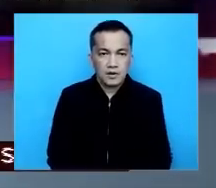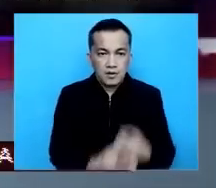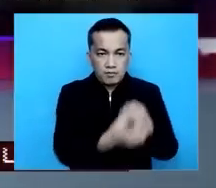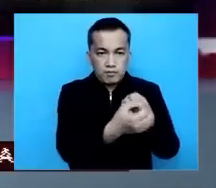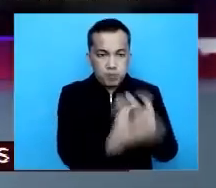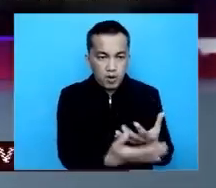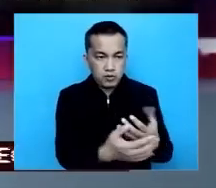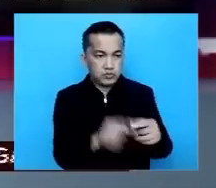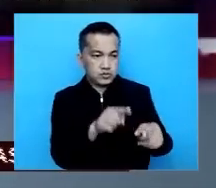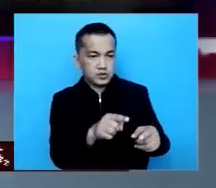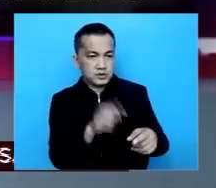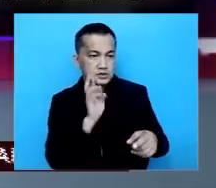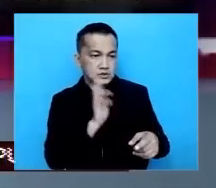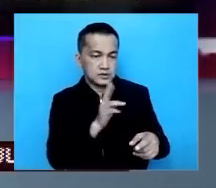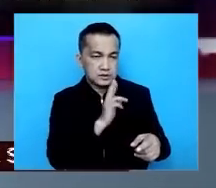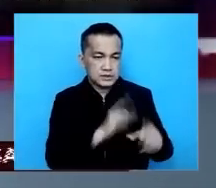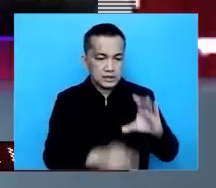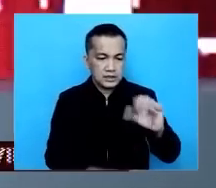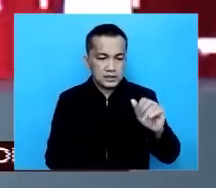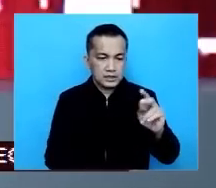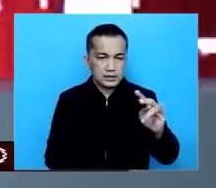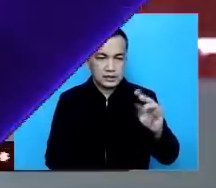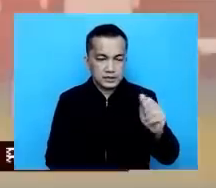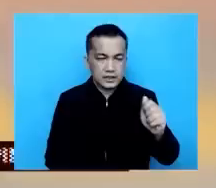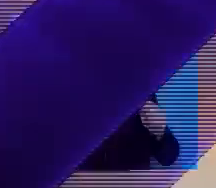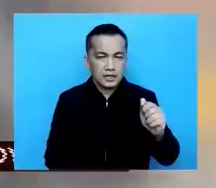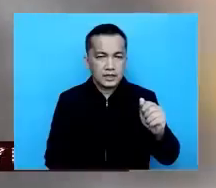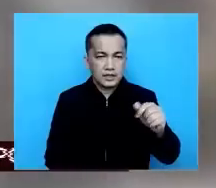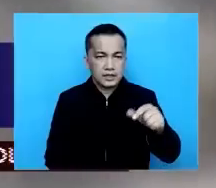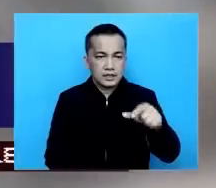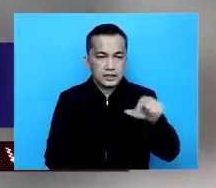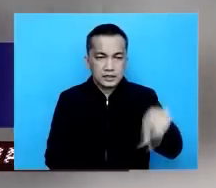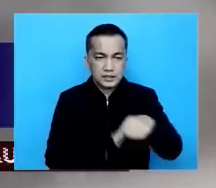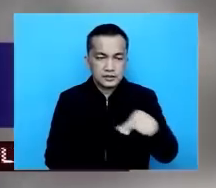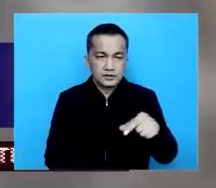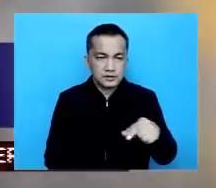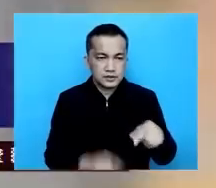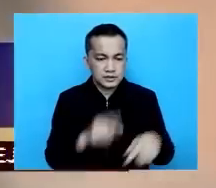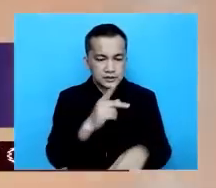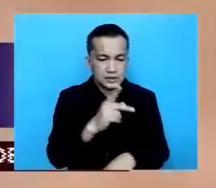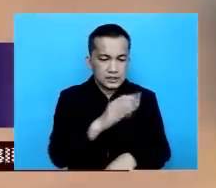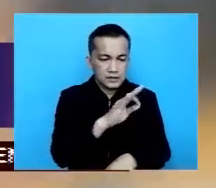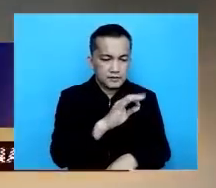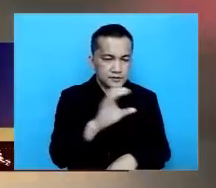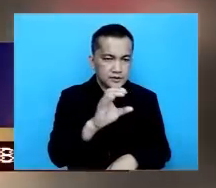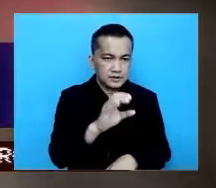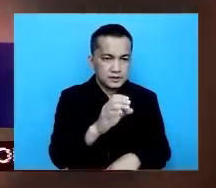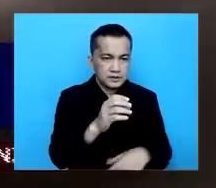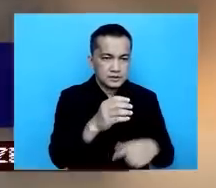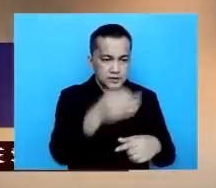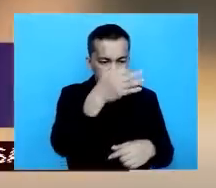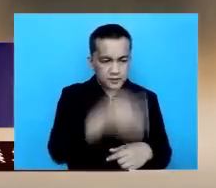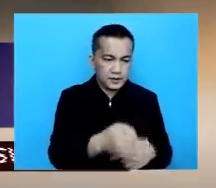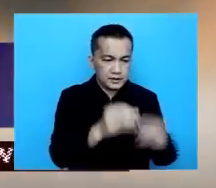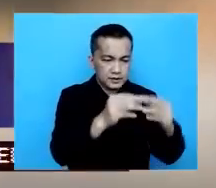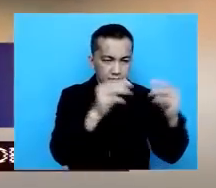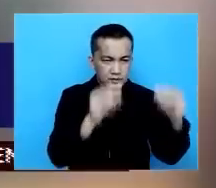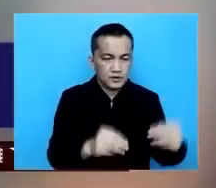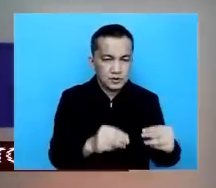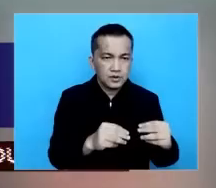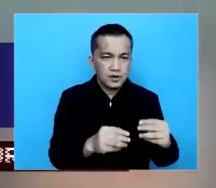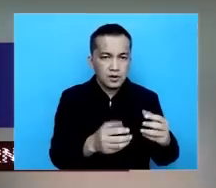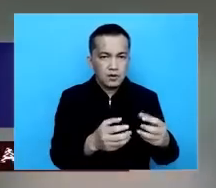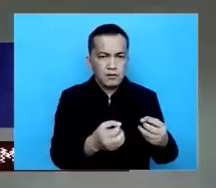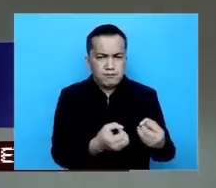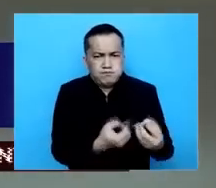kainan sa loob ng isang mall sa Candelaria, Quezon. Nangyari ito sa branch ng KFC na nasa bungad ng nasabing mall. Sa lakas ng